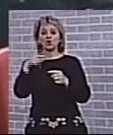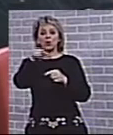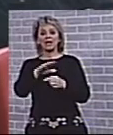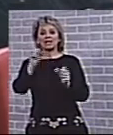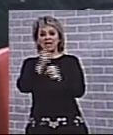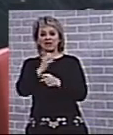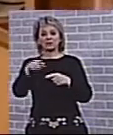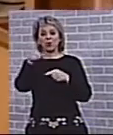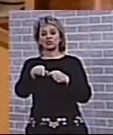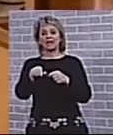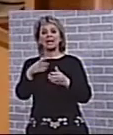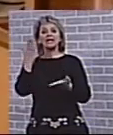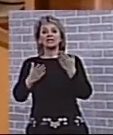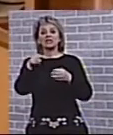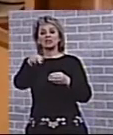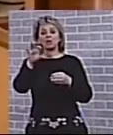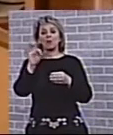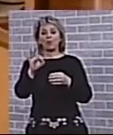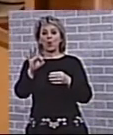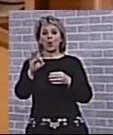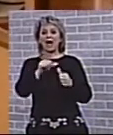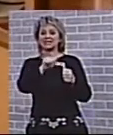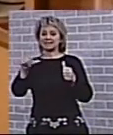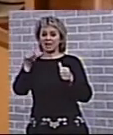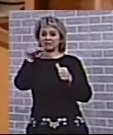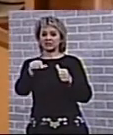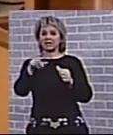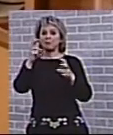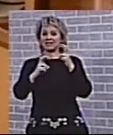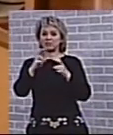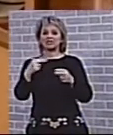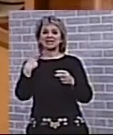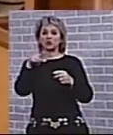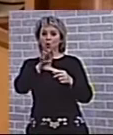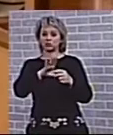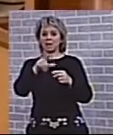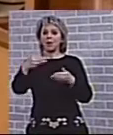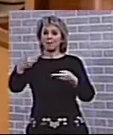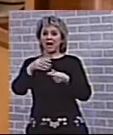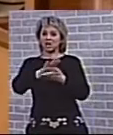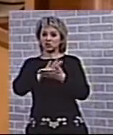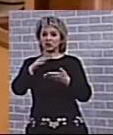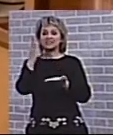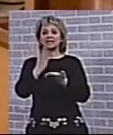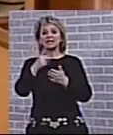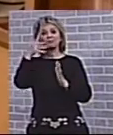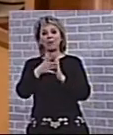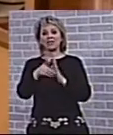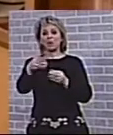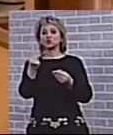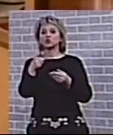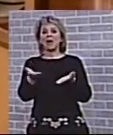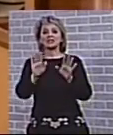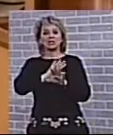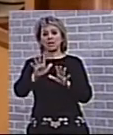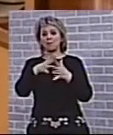задолженности невозможно. Если по основным предприятиям задолженность погашается и есть тут понимание, суммы